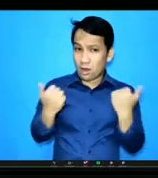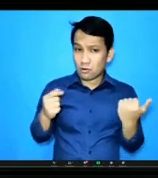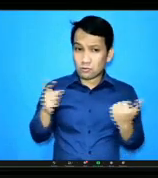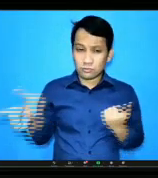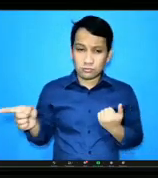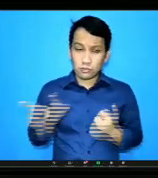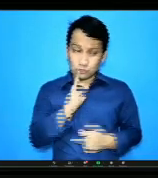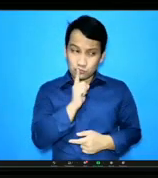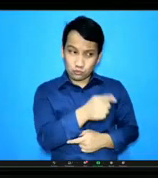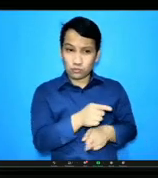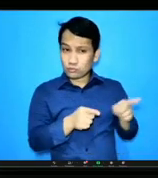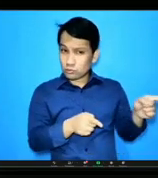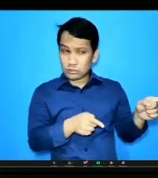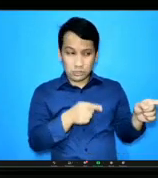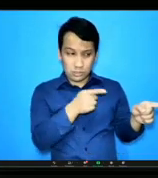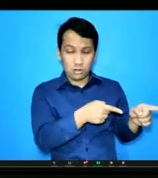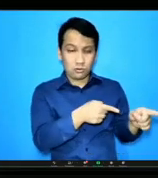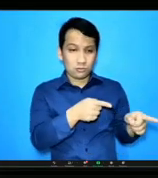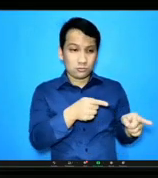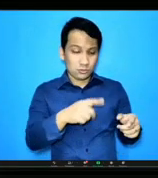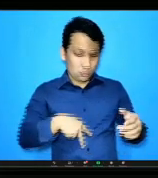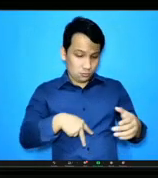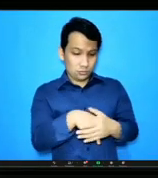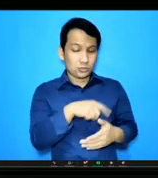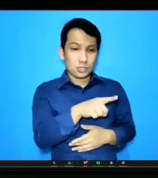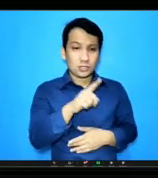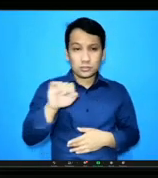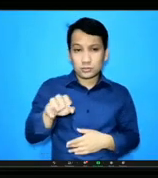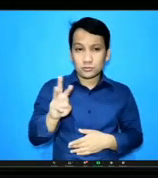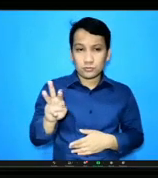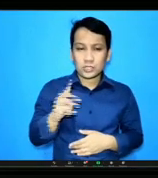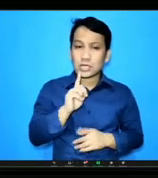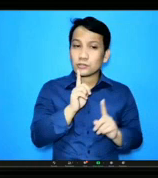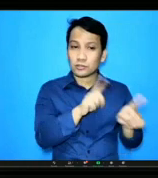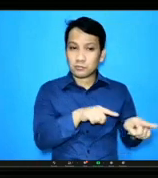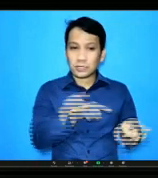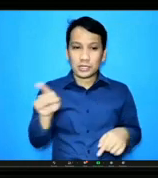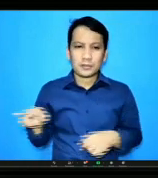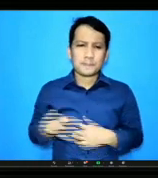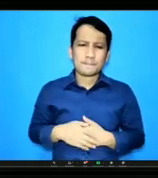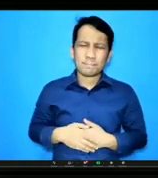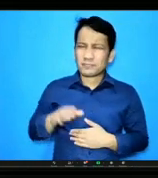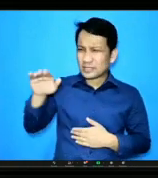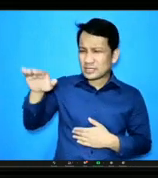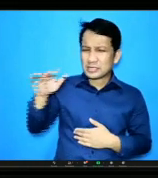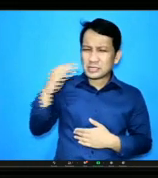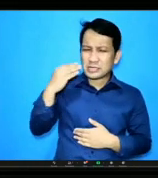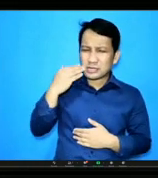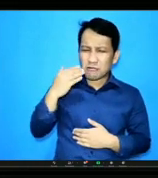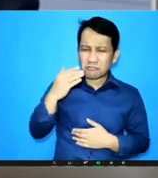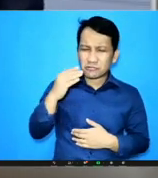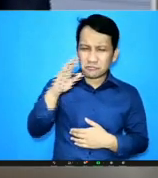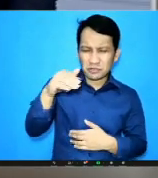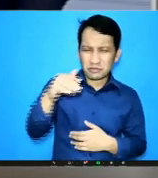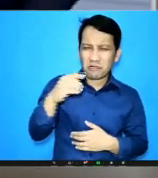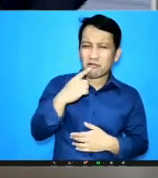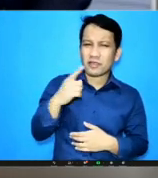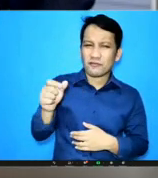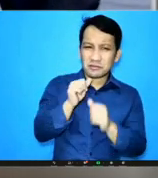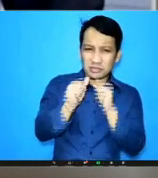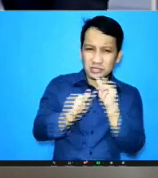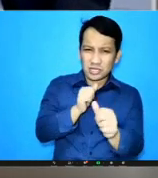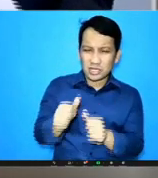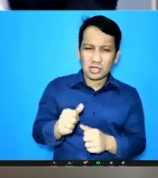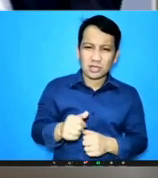nakakasiguro na hindi siya ang nakabuntis kay Jewel, eto ang kanyang sagot. Chairman, okay, kasi dinideny mo. Bakit